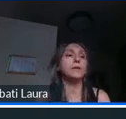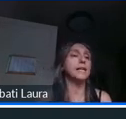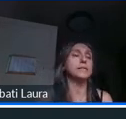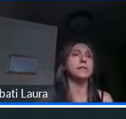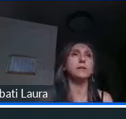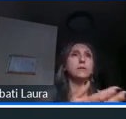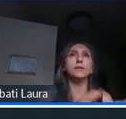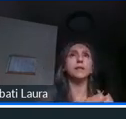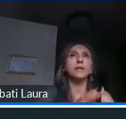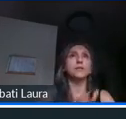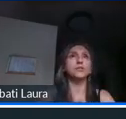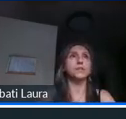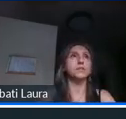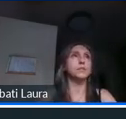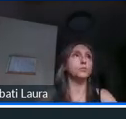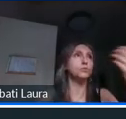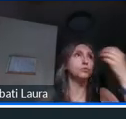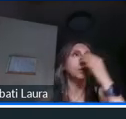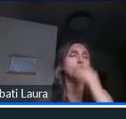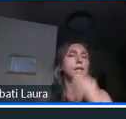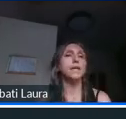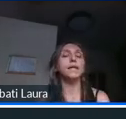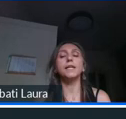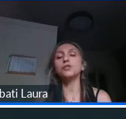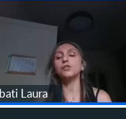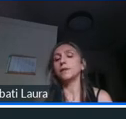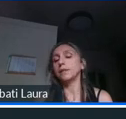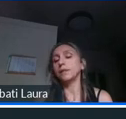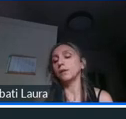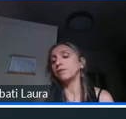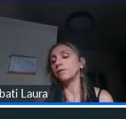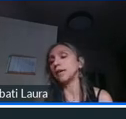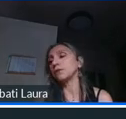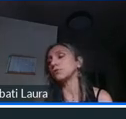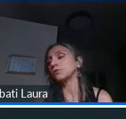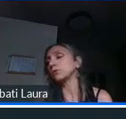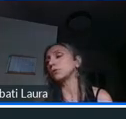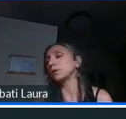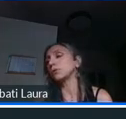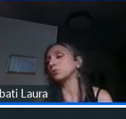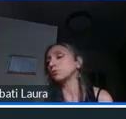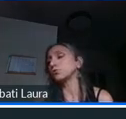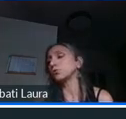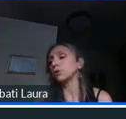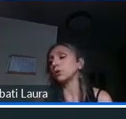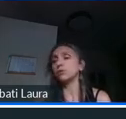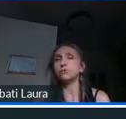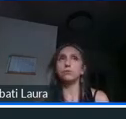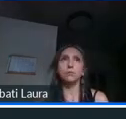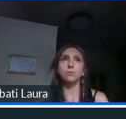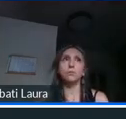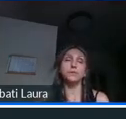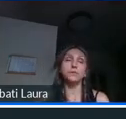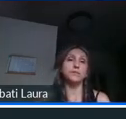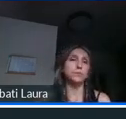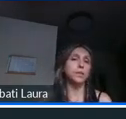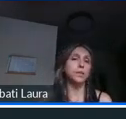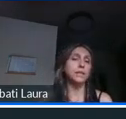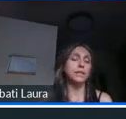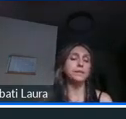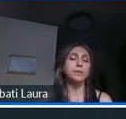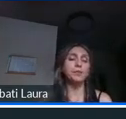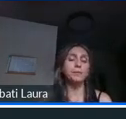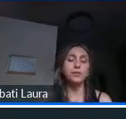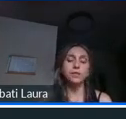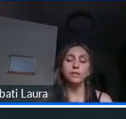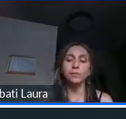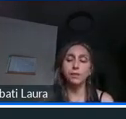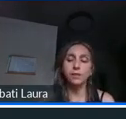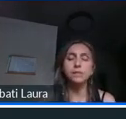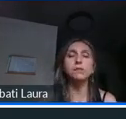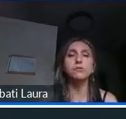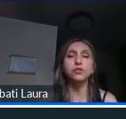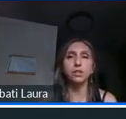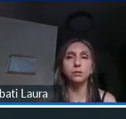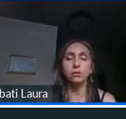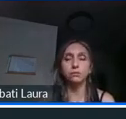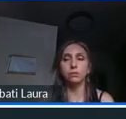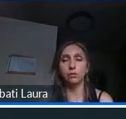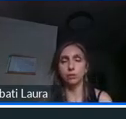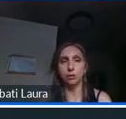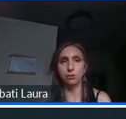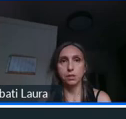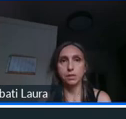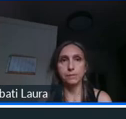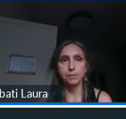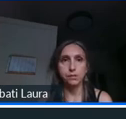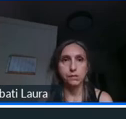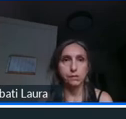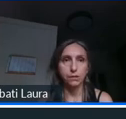proprietario è quello classico delle licenze d'uso che ricevete, in cui vi danno solo il diritto d'uso, e ci sono moltissimi limiti, ma certamente il sorgente